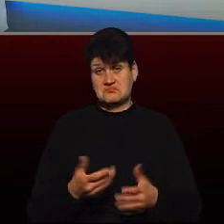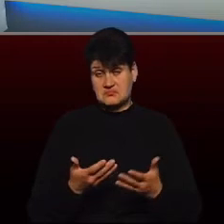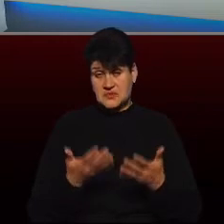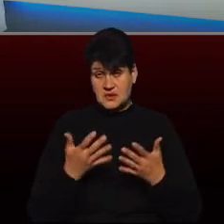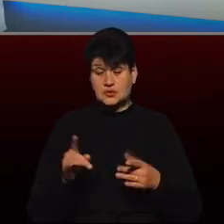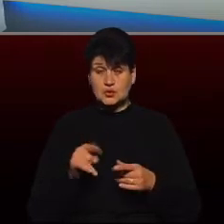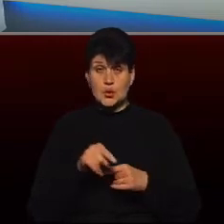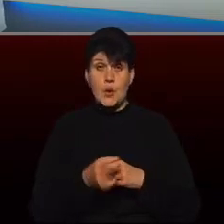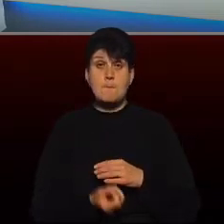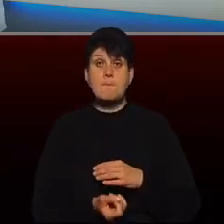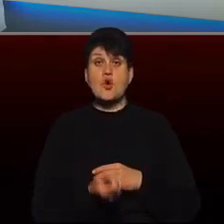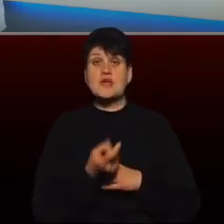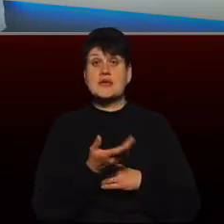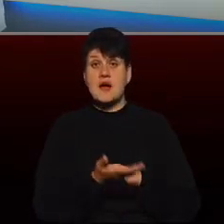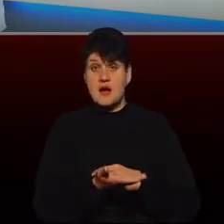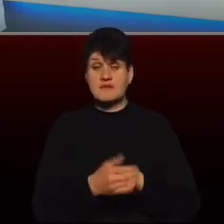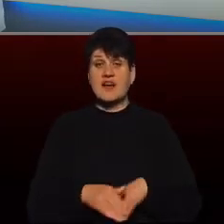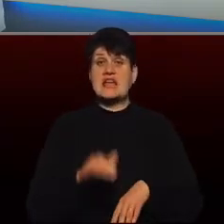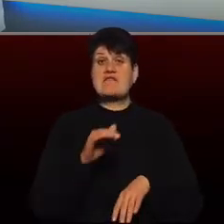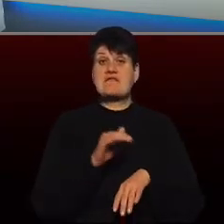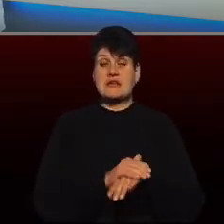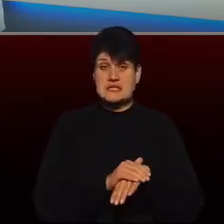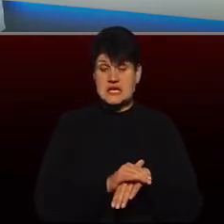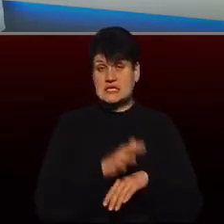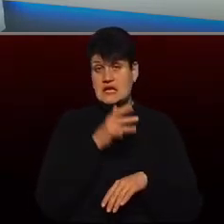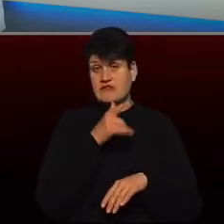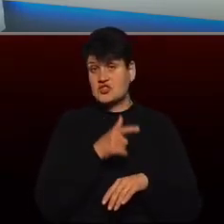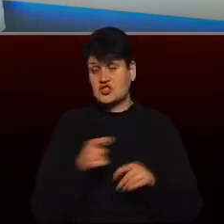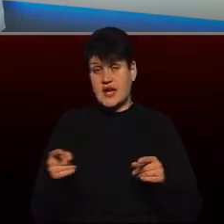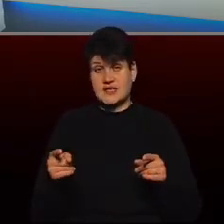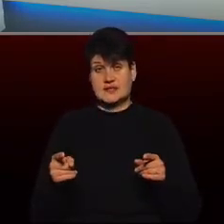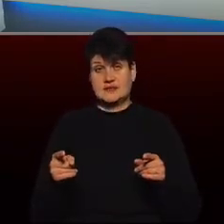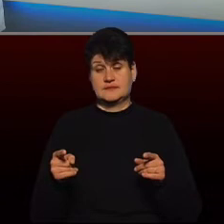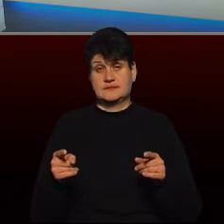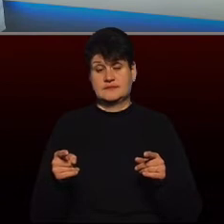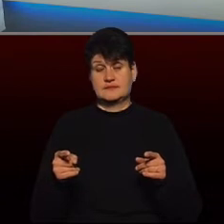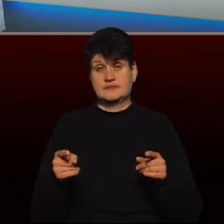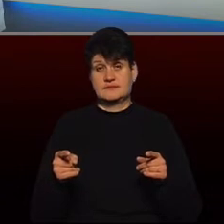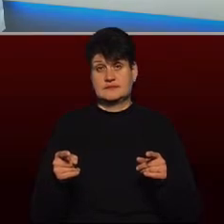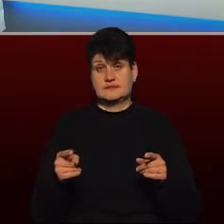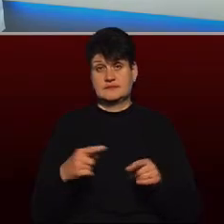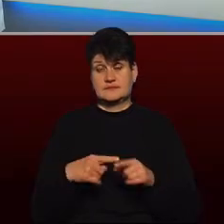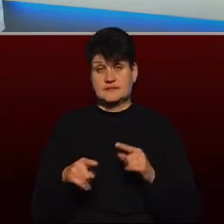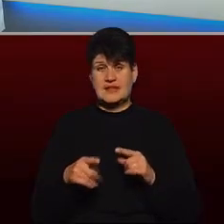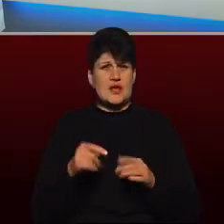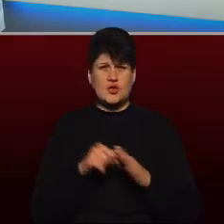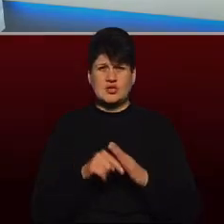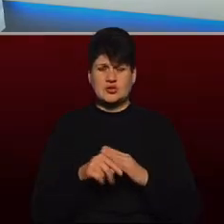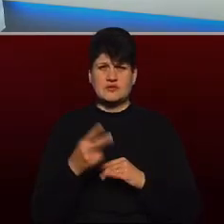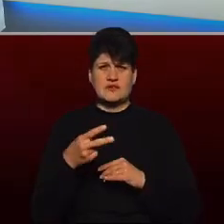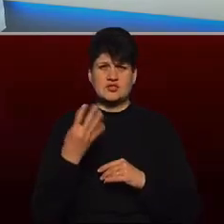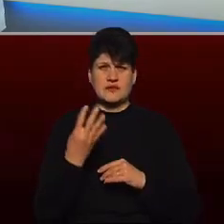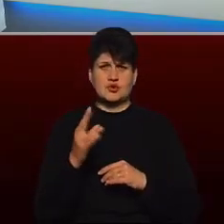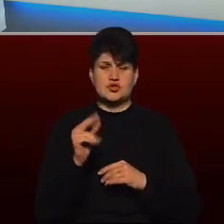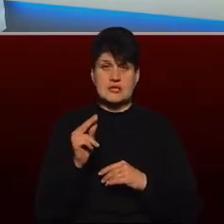поява і його фіксація в часі розведені. Це не означає, що якщо 24-го числа